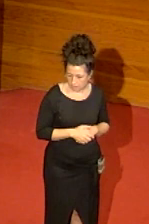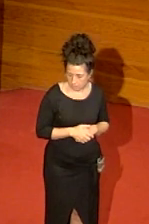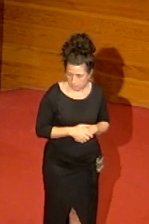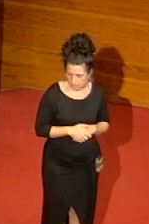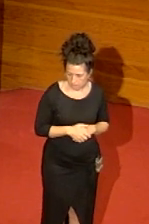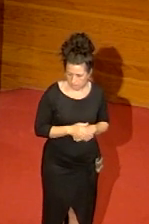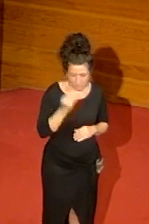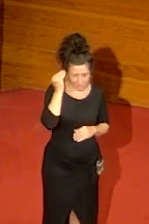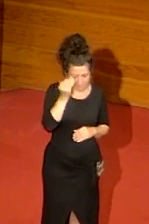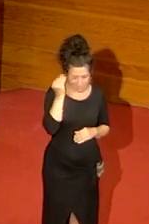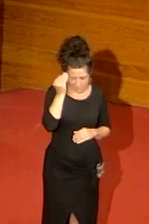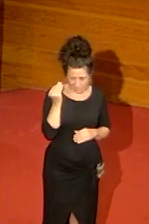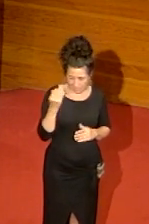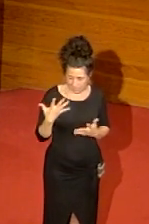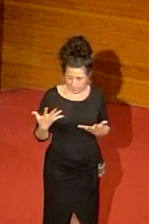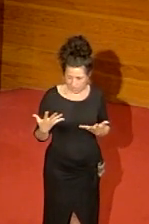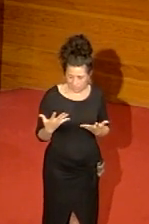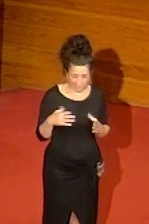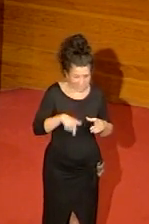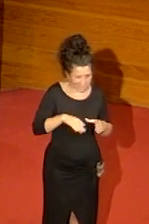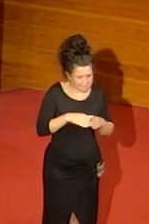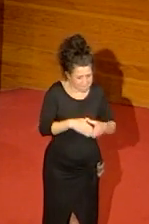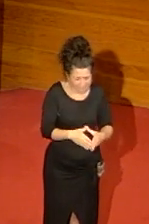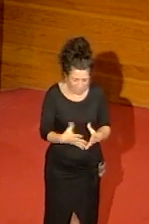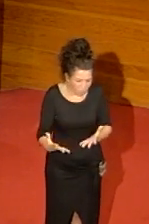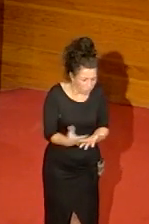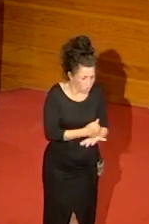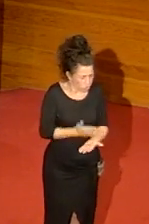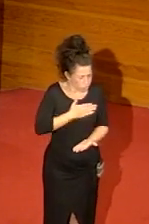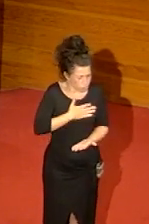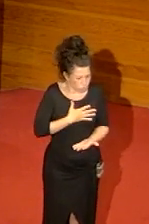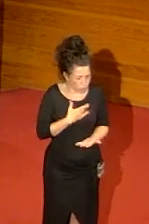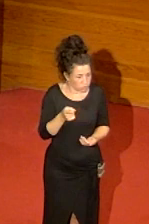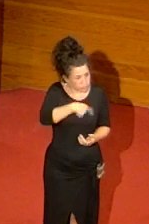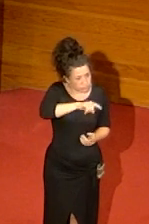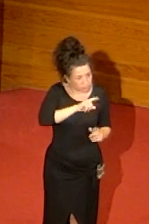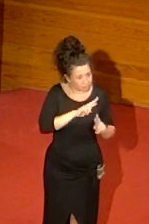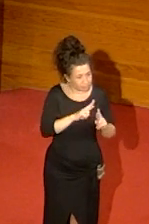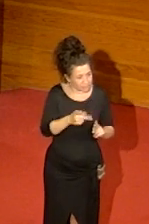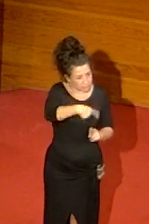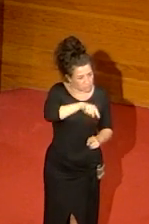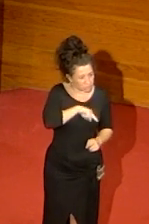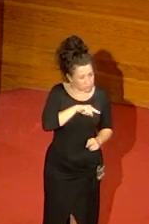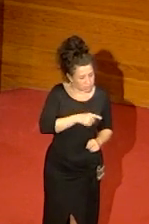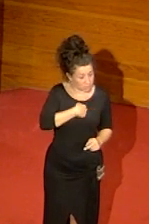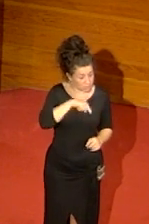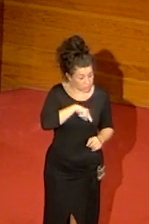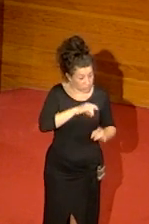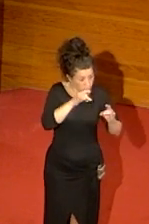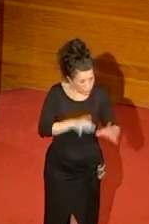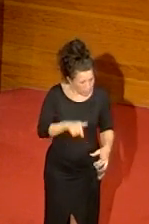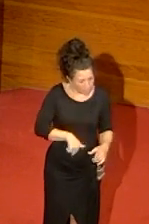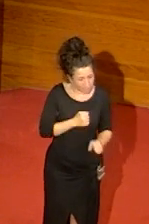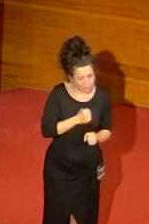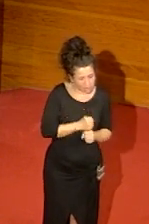Uztu dute aitamari guztiona dala eta esperotzie basuek sentitzea, ba, ni sentitzen duten berdina hemen lanian